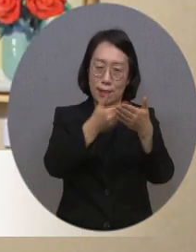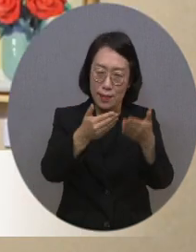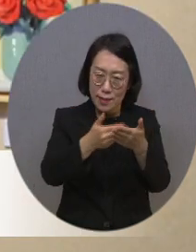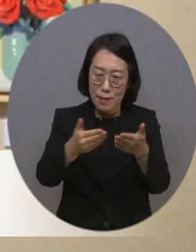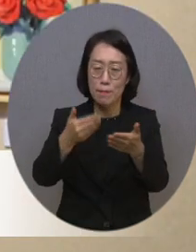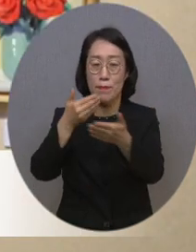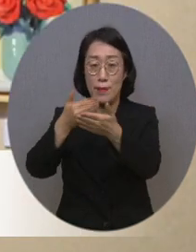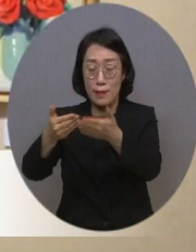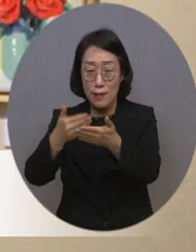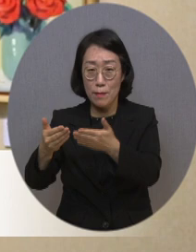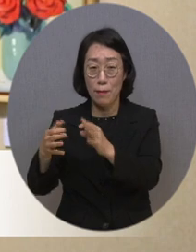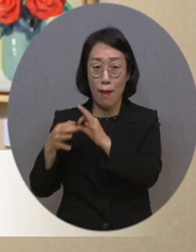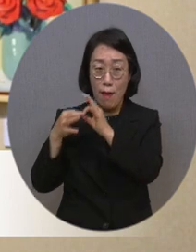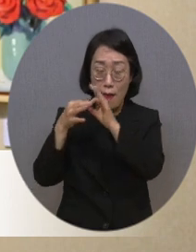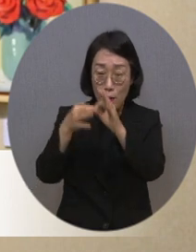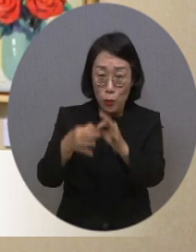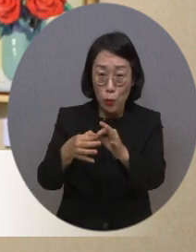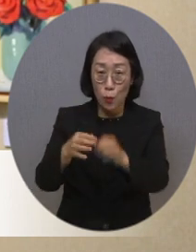작품 활동을